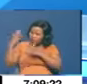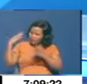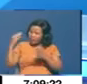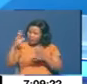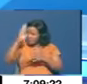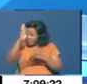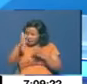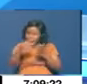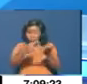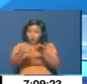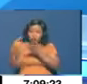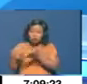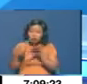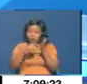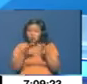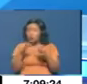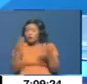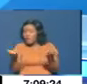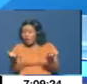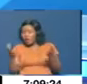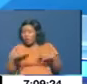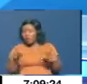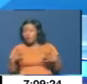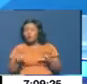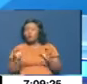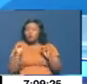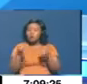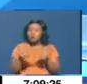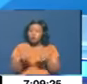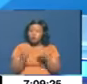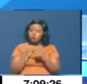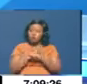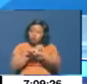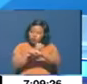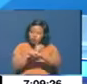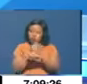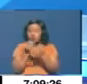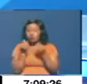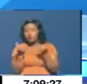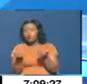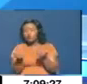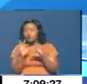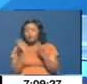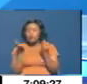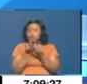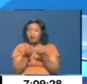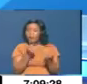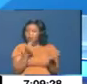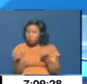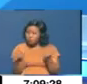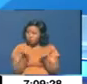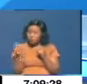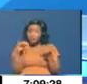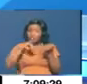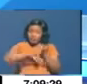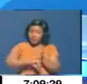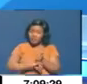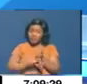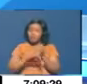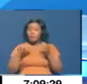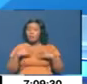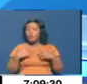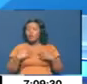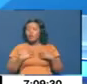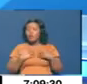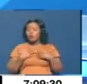zipi ambazo wanandoa wanaweza kuzitumia kuepuka ama kutatua yale masuala ya mizozo katika ndoa zao. Tulikuwa naye Hadija